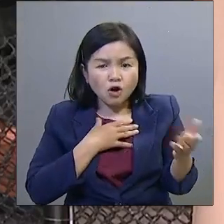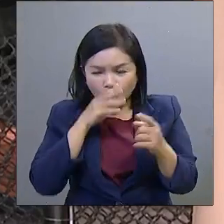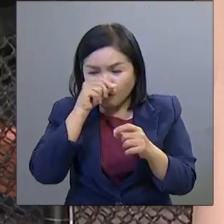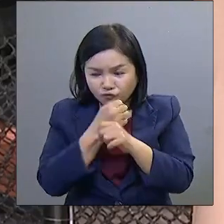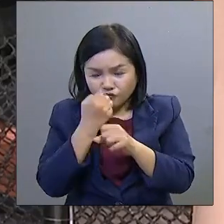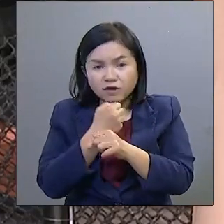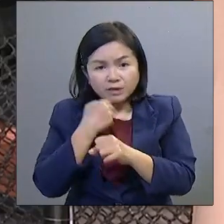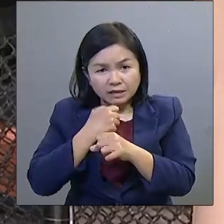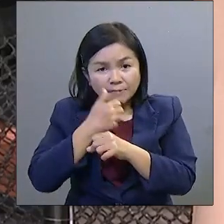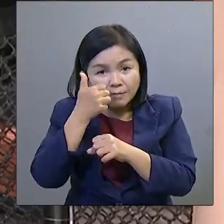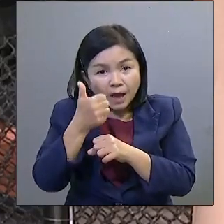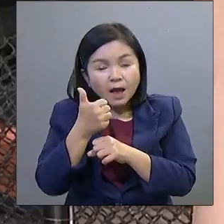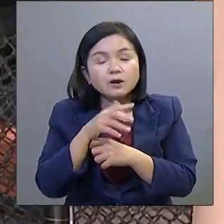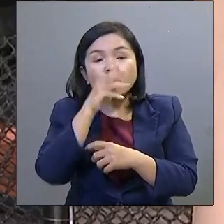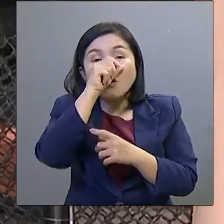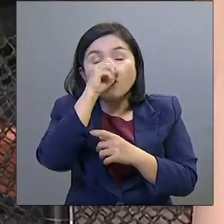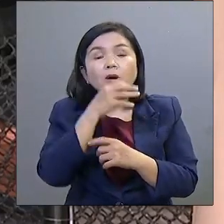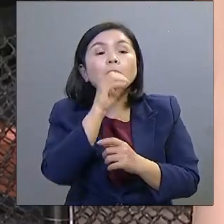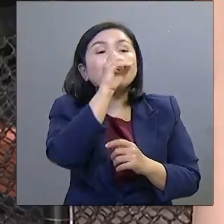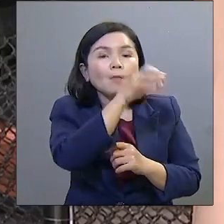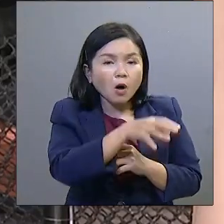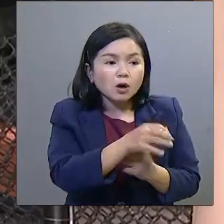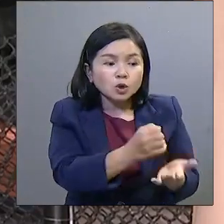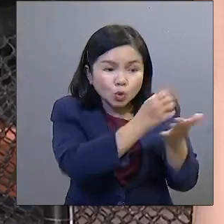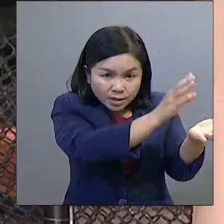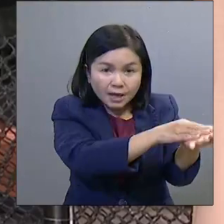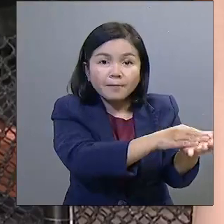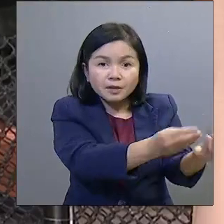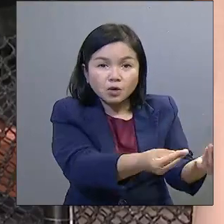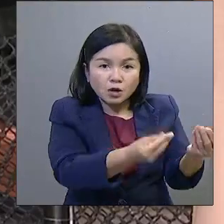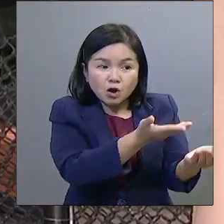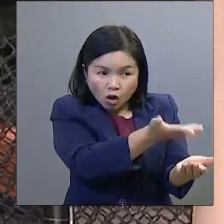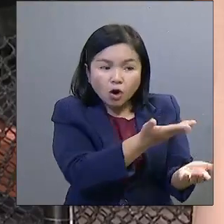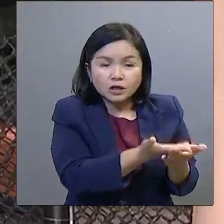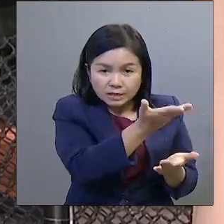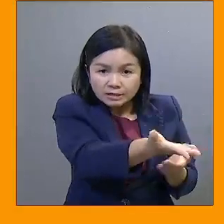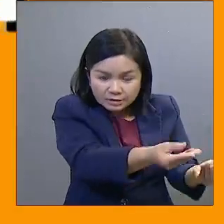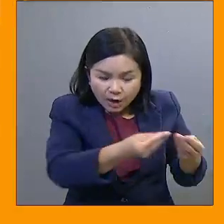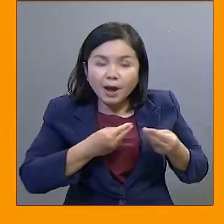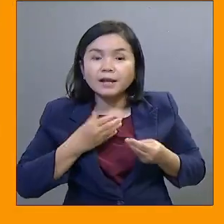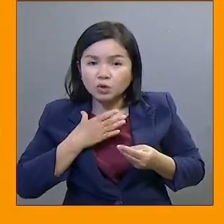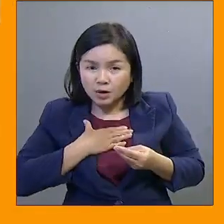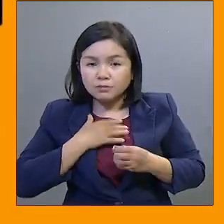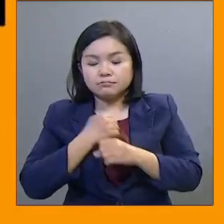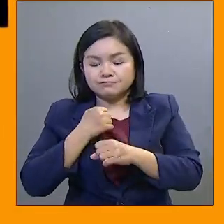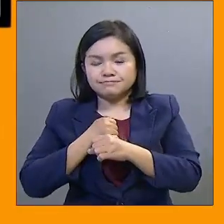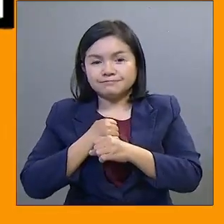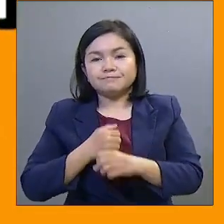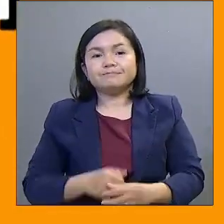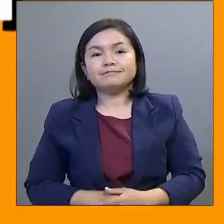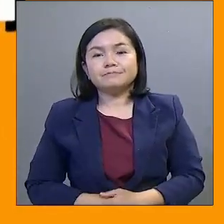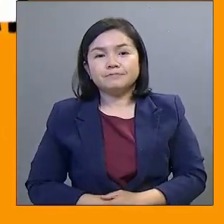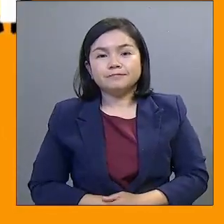างเงี้ยแล้วหลังจากนั้นก็เลยเริ่มบอกเขาว่าให้ช่วยเก็บไว้เดี๋ยวเรามาขอเป็นคนซื้อเขาโดยตรง